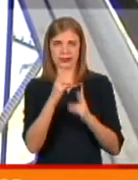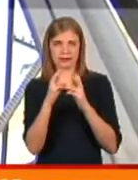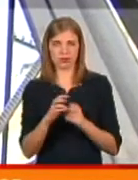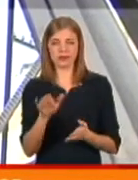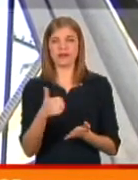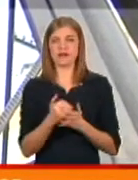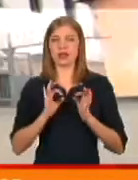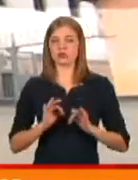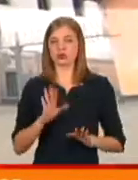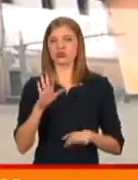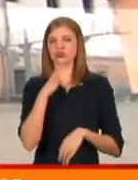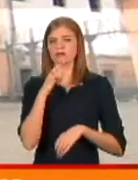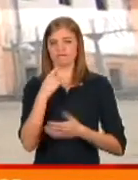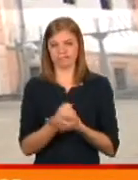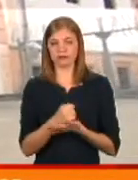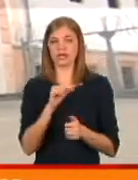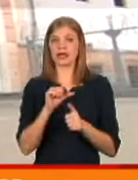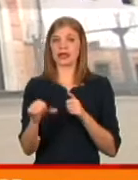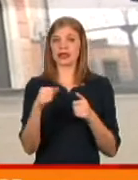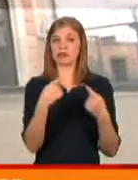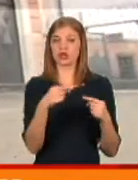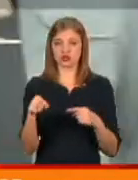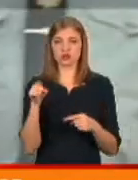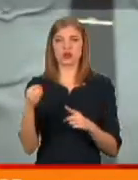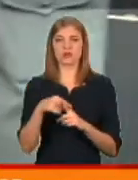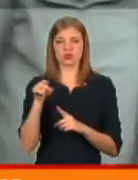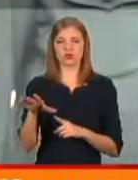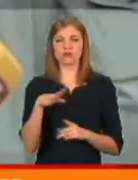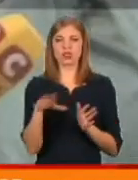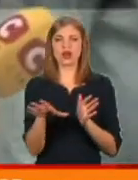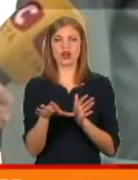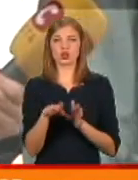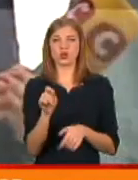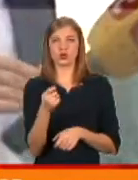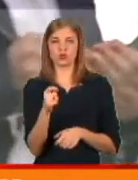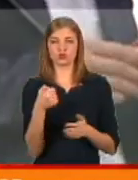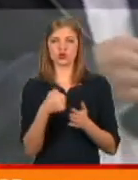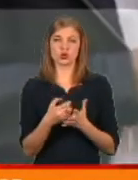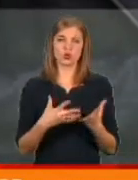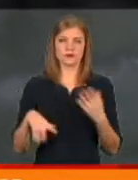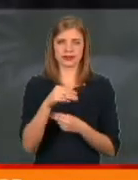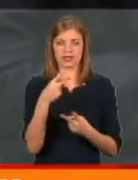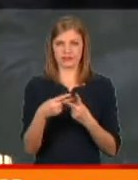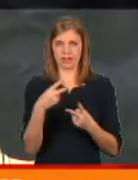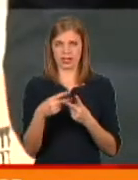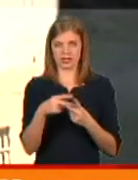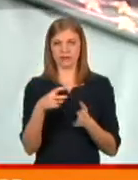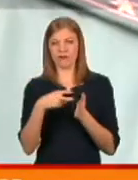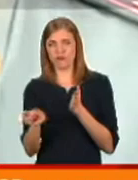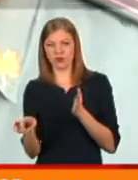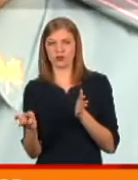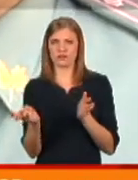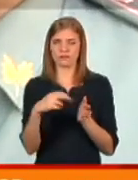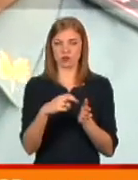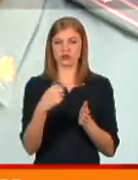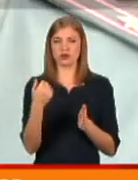У Генпрокуратурі лише констатують, окрім іншого, торнадівці ще й мали електронні ключі до всіх в'язничних входів-виходів.